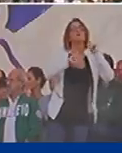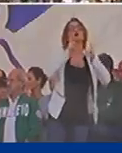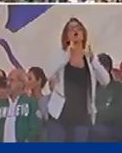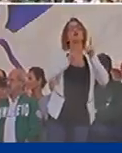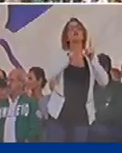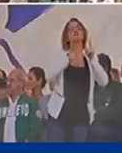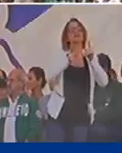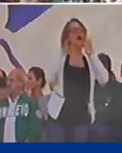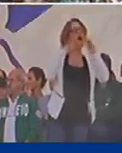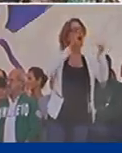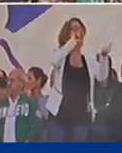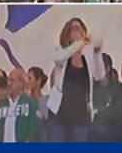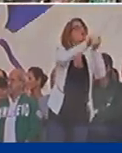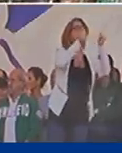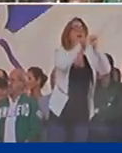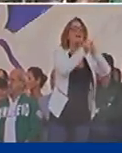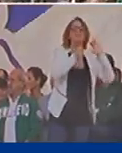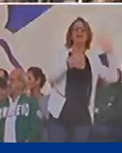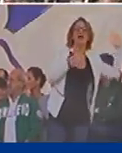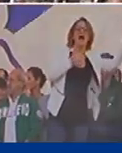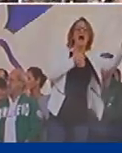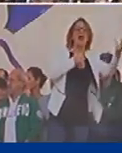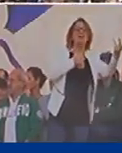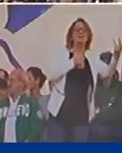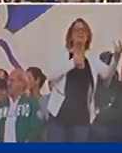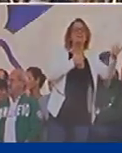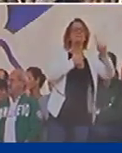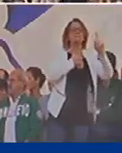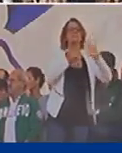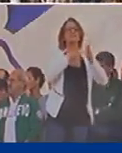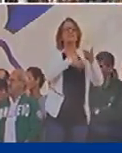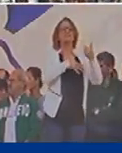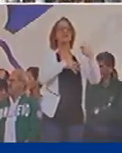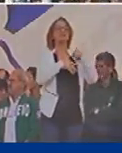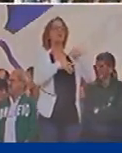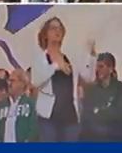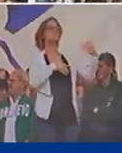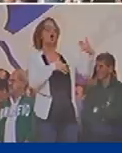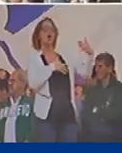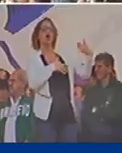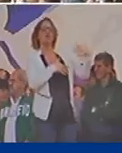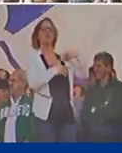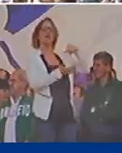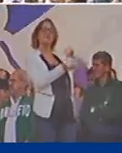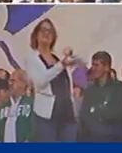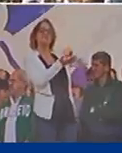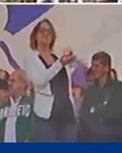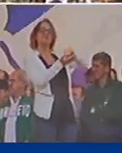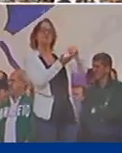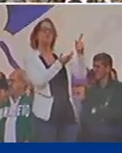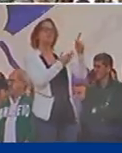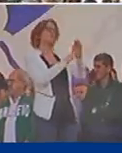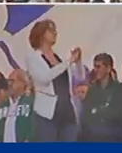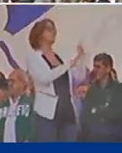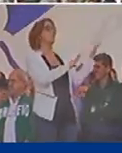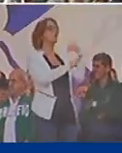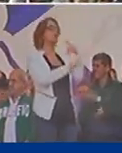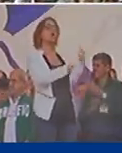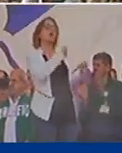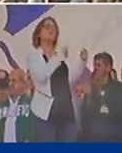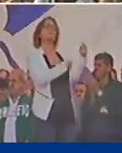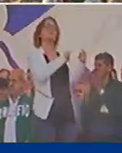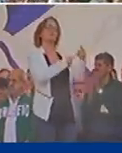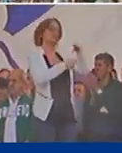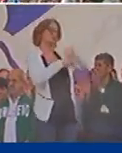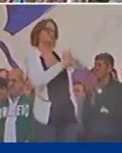più che a combattere gli avversari da fuori, a tener fuori dalla porta della sezione eventuali competitori di